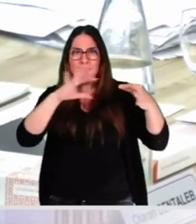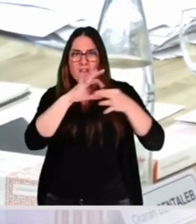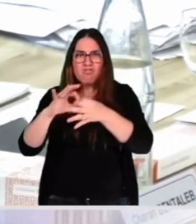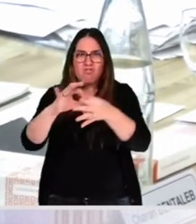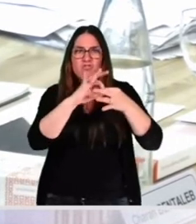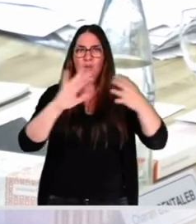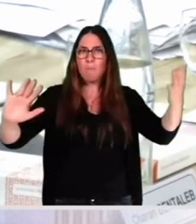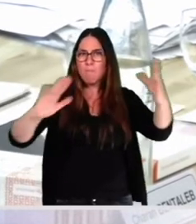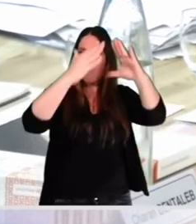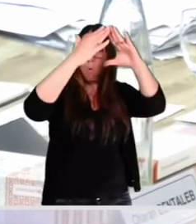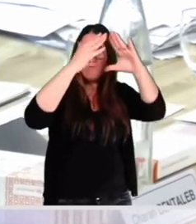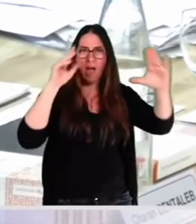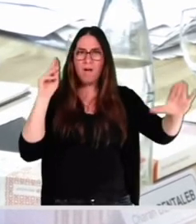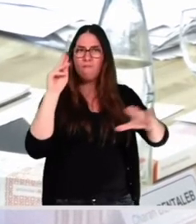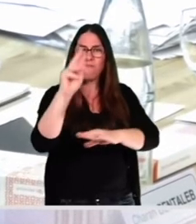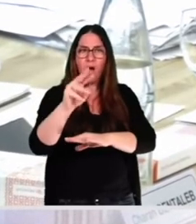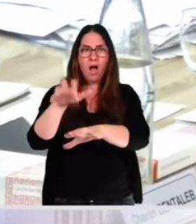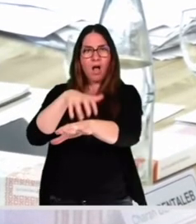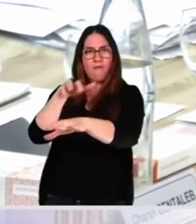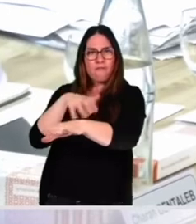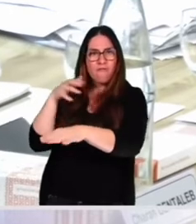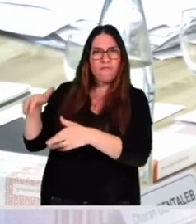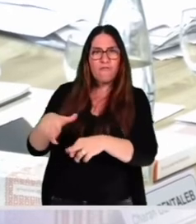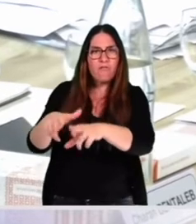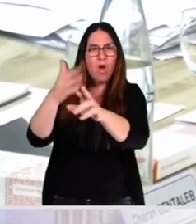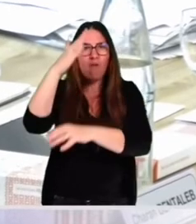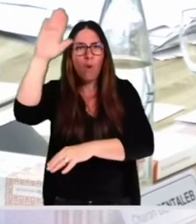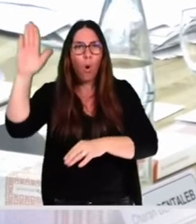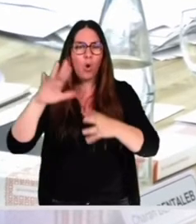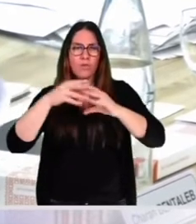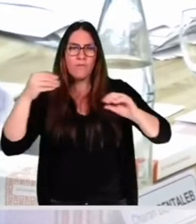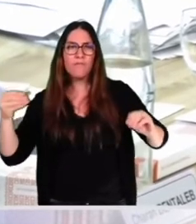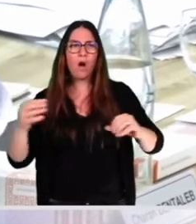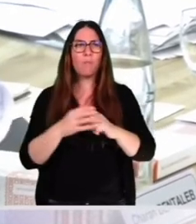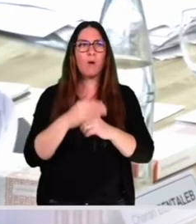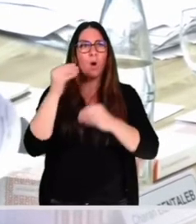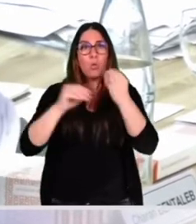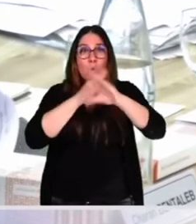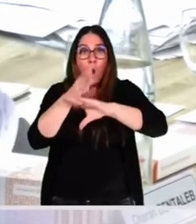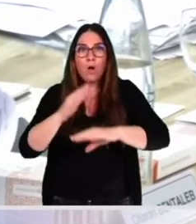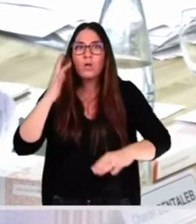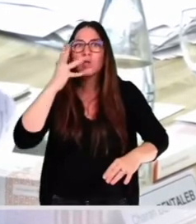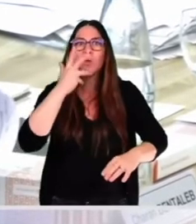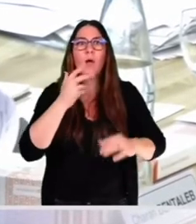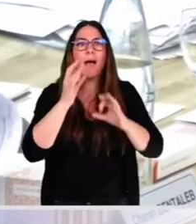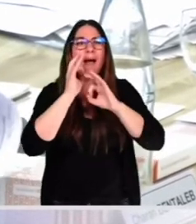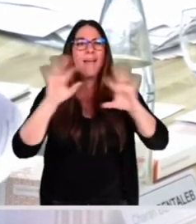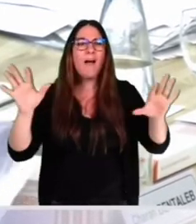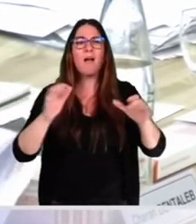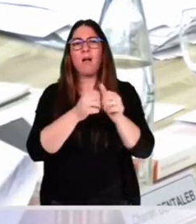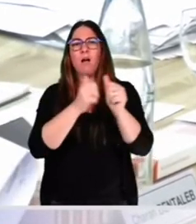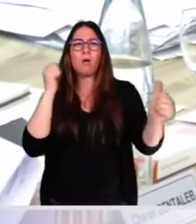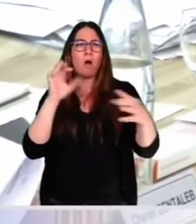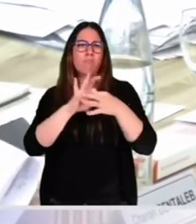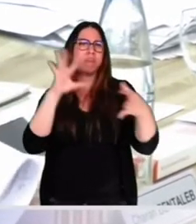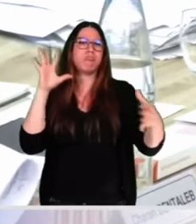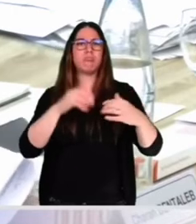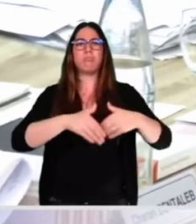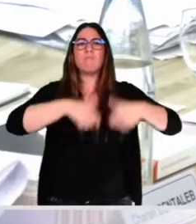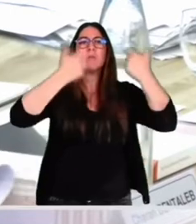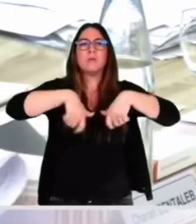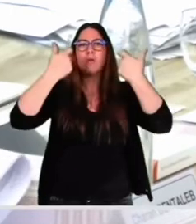voir la montagne, la ville, le fleuve autrement. Il aurait pu continuer une porte d'entrée sensorielle dans Grenoble, loin du béton et pas cette